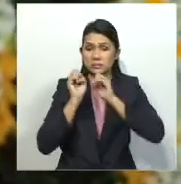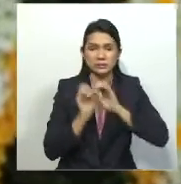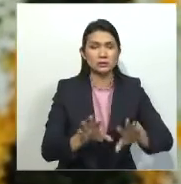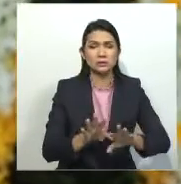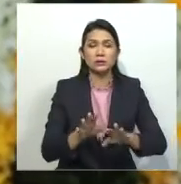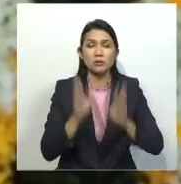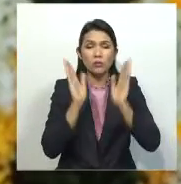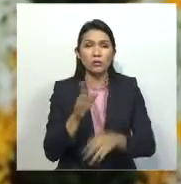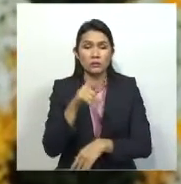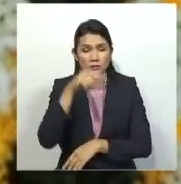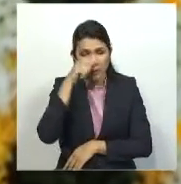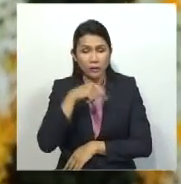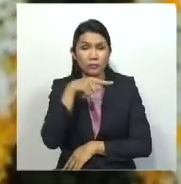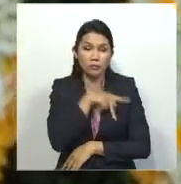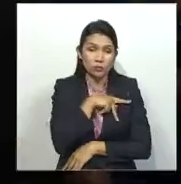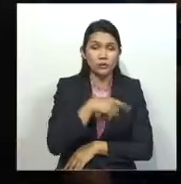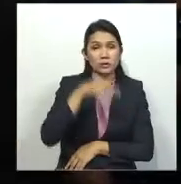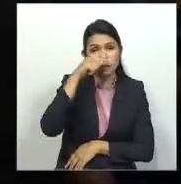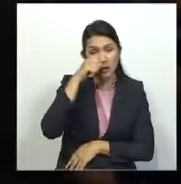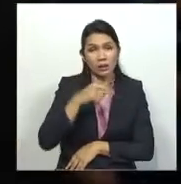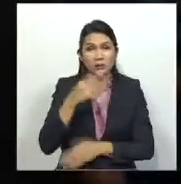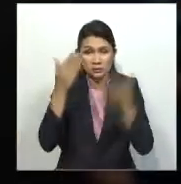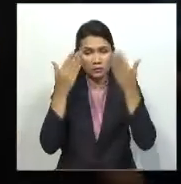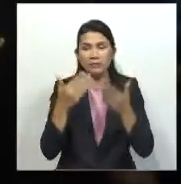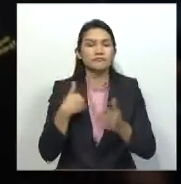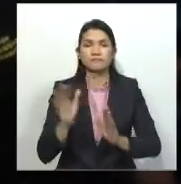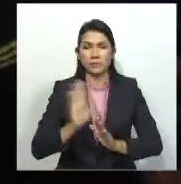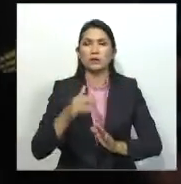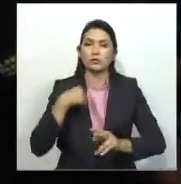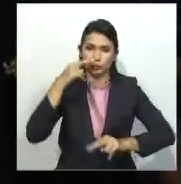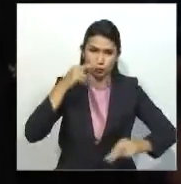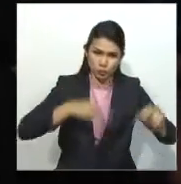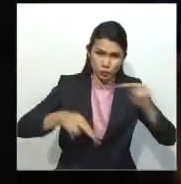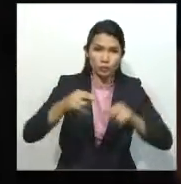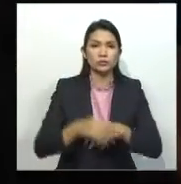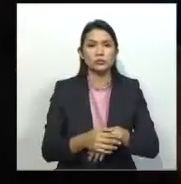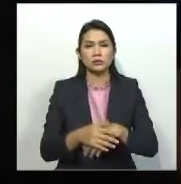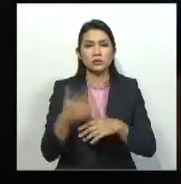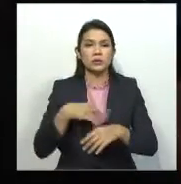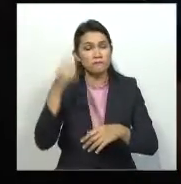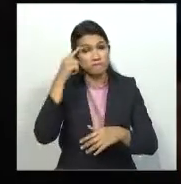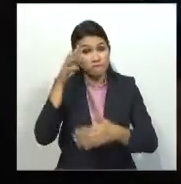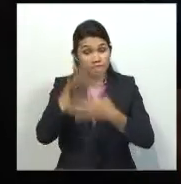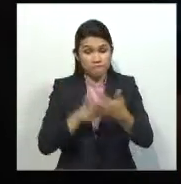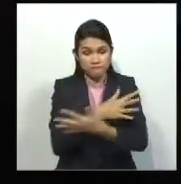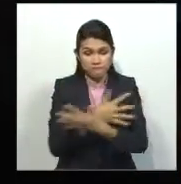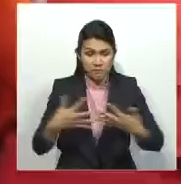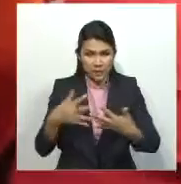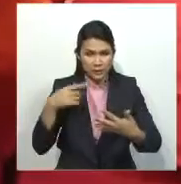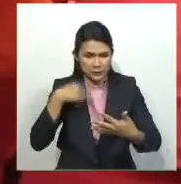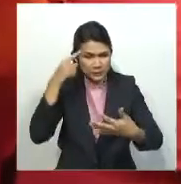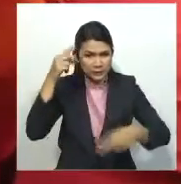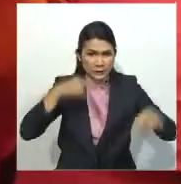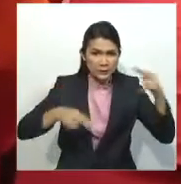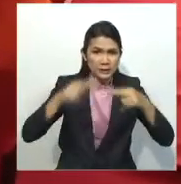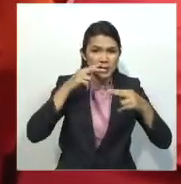ทยพุทธและพี่น้องชาวไทยมุสลิมในพื้นที่จะมีการปรับแผนรักษาความปลอดภัยในพื้นที่เพื่อสร้างสภาพแวด